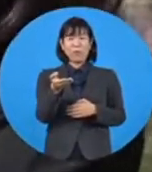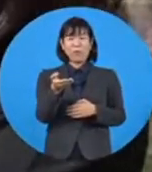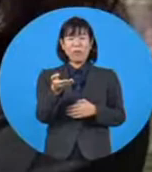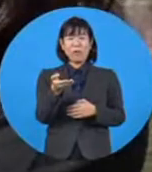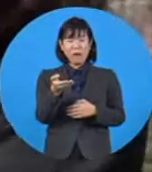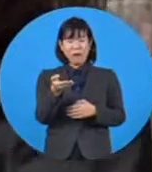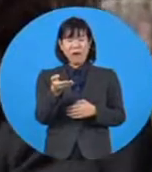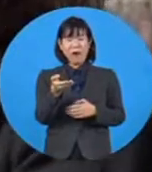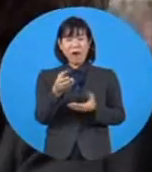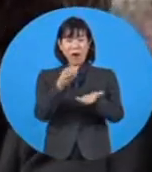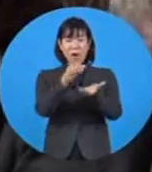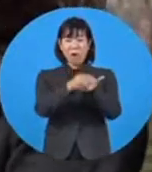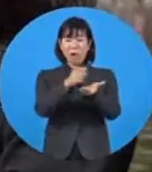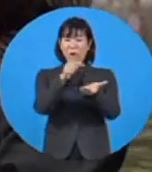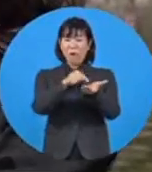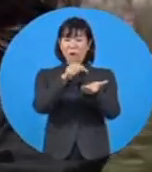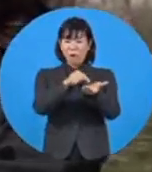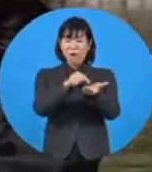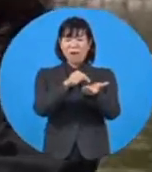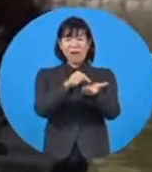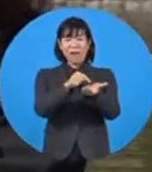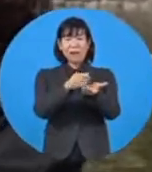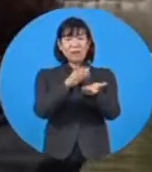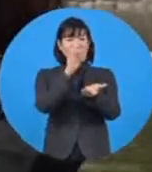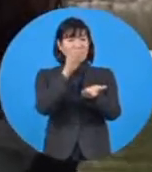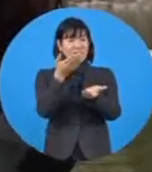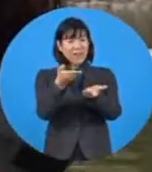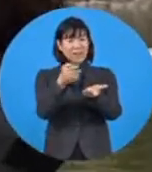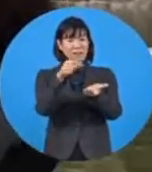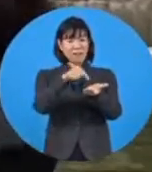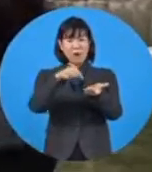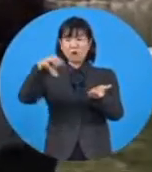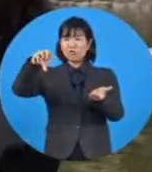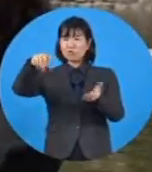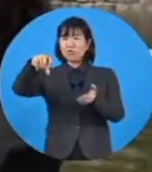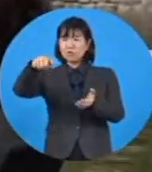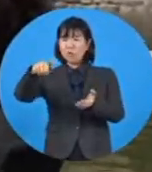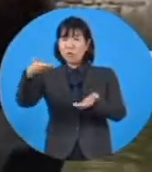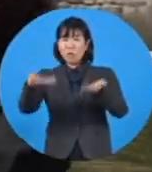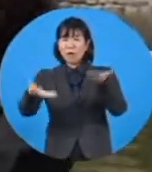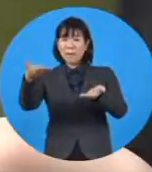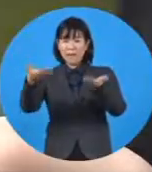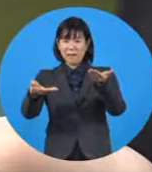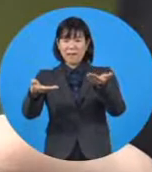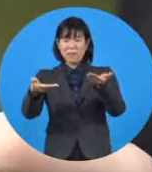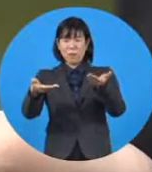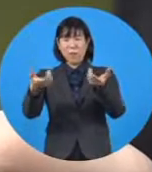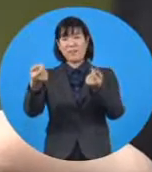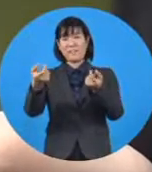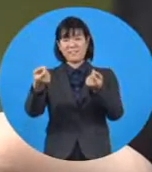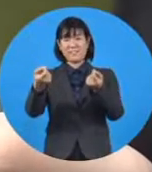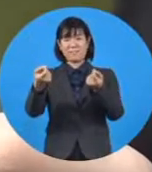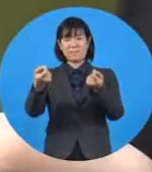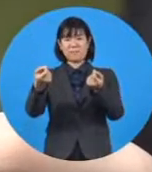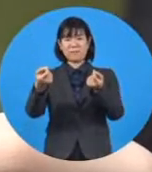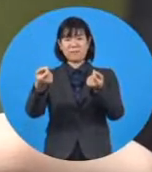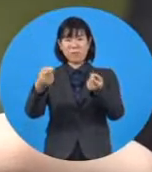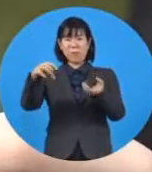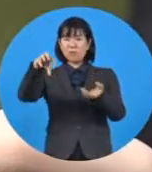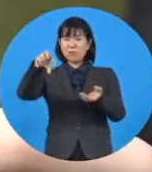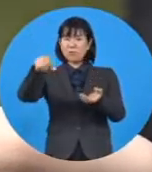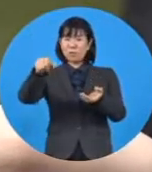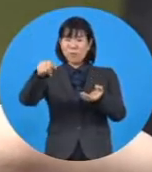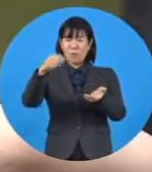うん、 飲めますか？ 普通のあの水道水のようですね。は い は いはい、まあ、水道水よりも美味しいと。